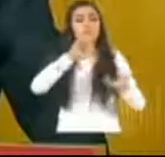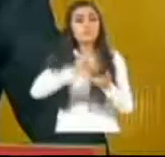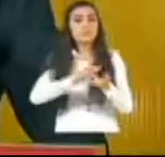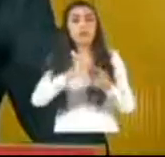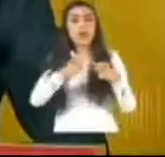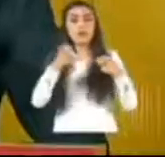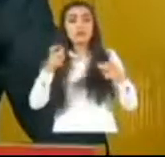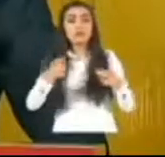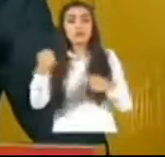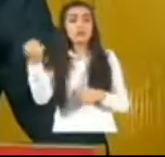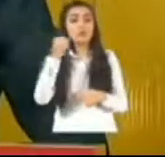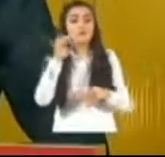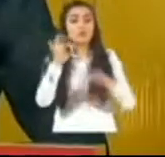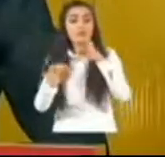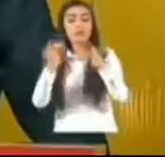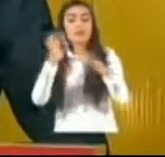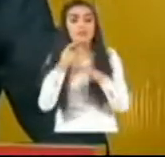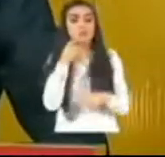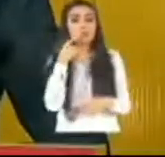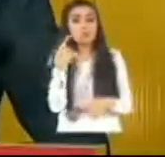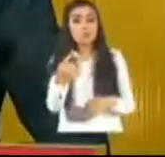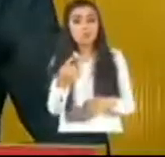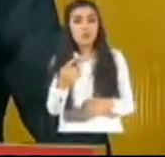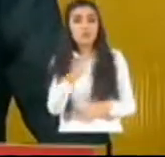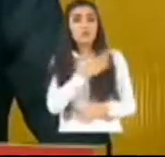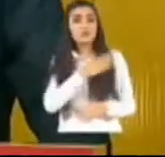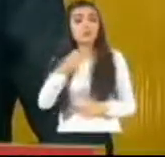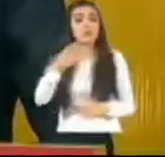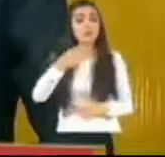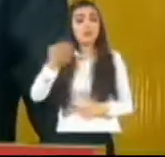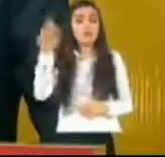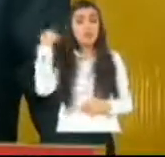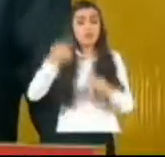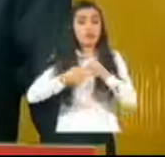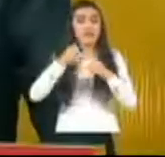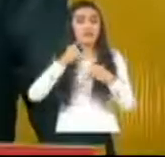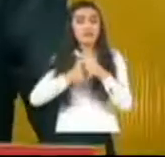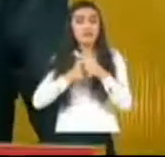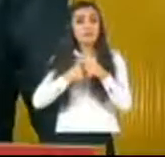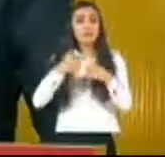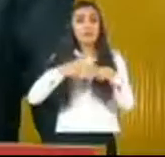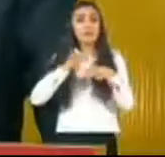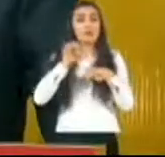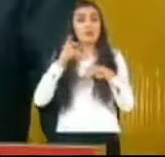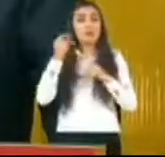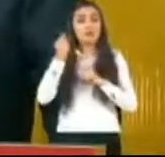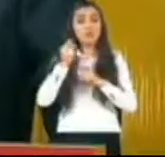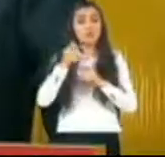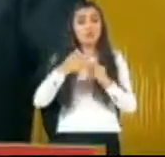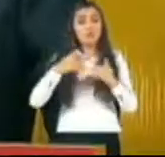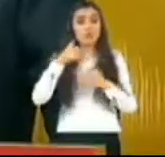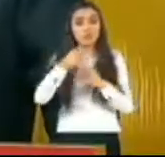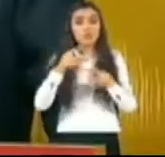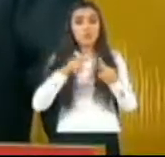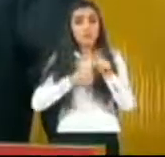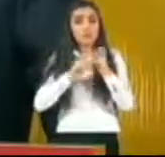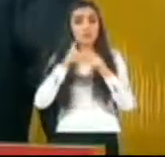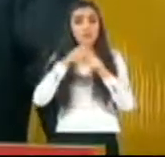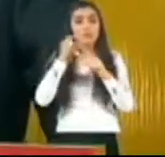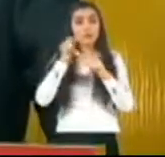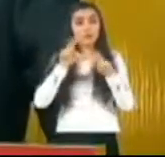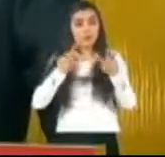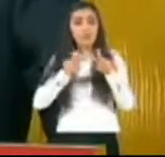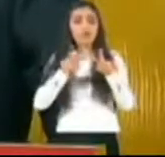hangi güçlerin denetimindedir? Sayın Erdoğan geçen hafta Soçi dönüşü uçakta Putin ile